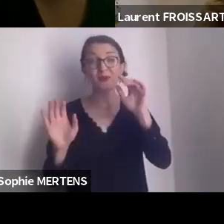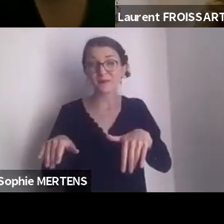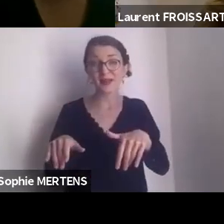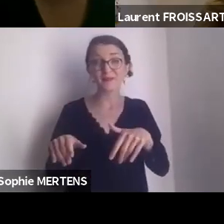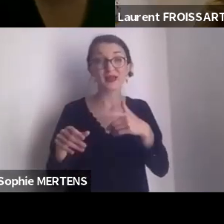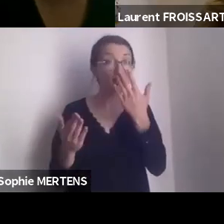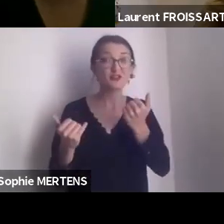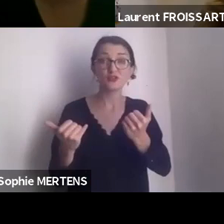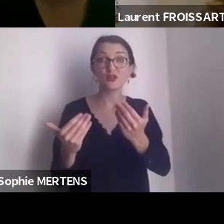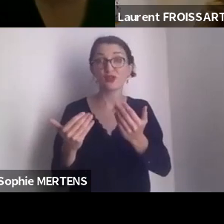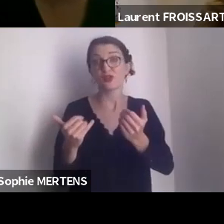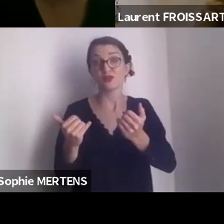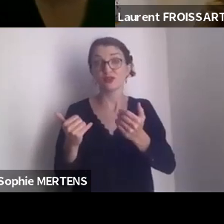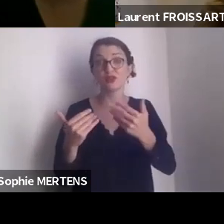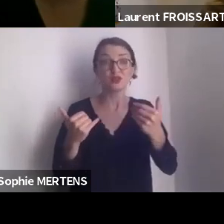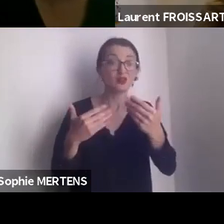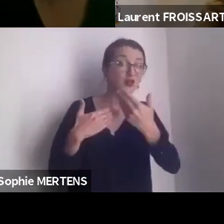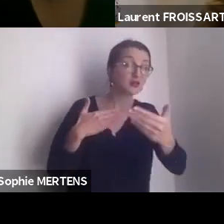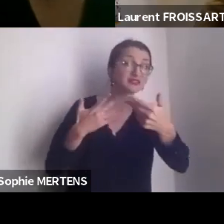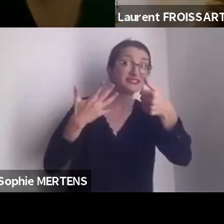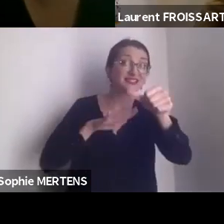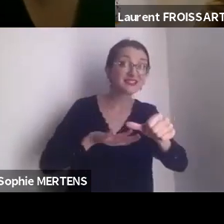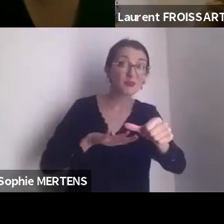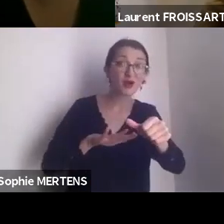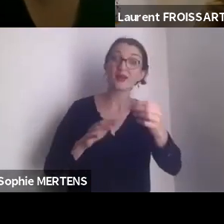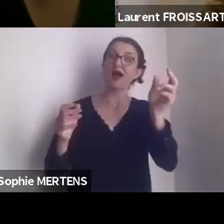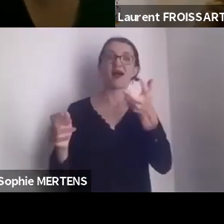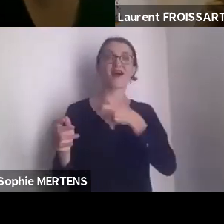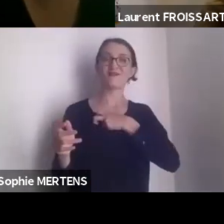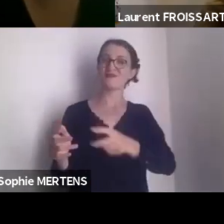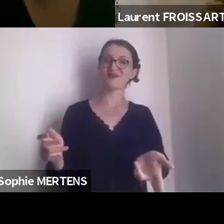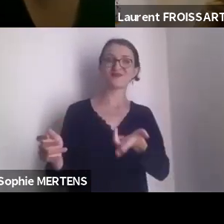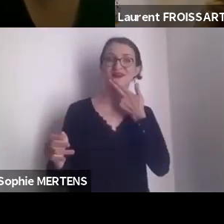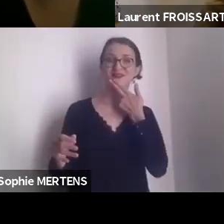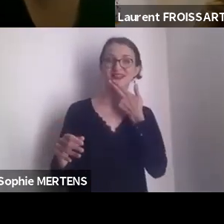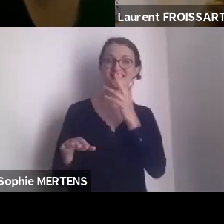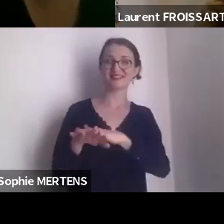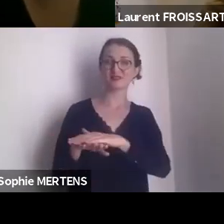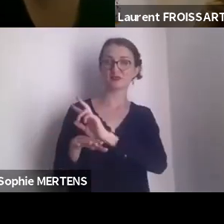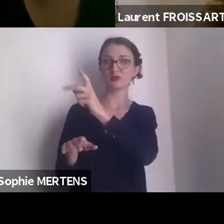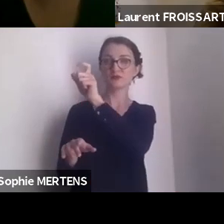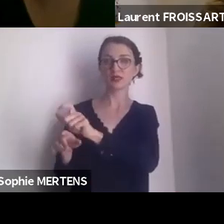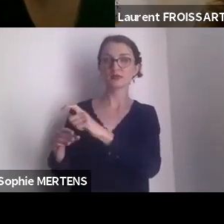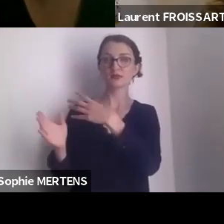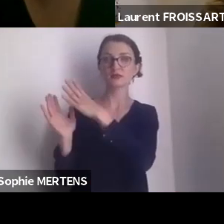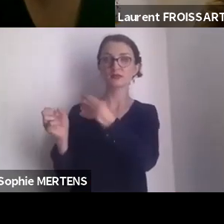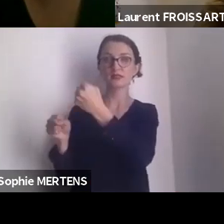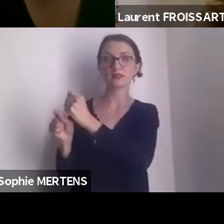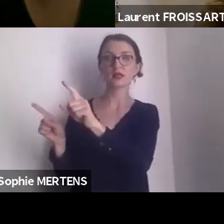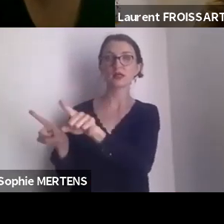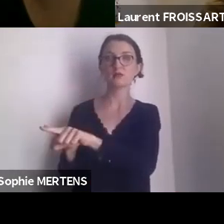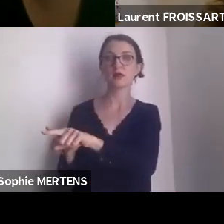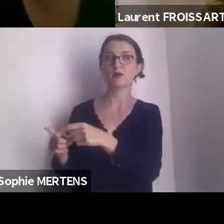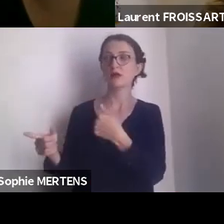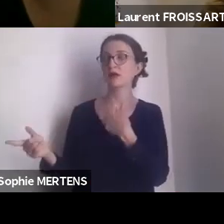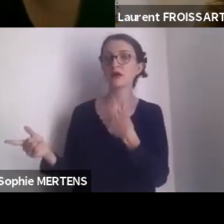parfait en apparence, mais peut-être qu'entre-temps, d'autres personnes vont sortir votre produit avec des fonctionnalités